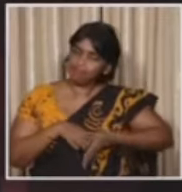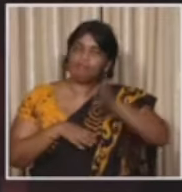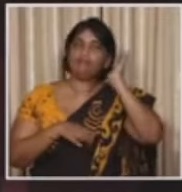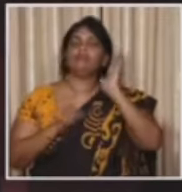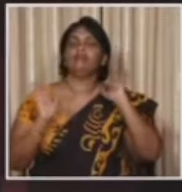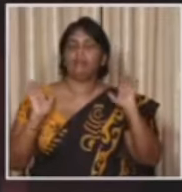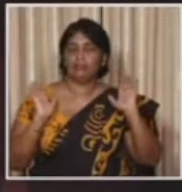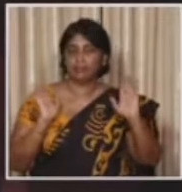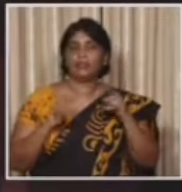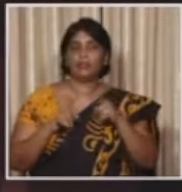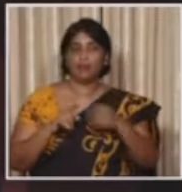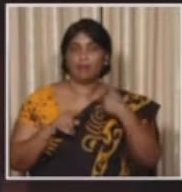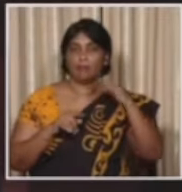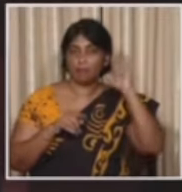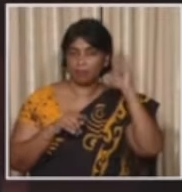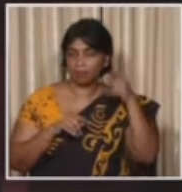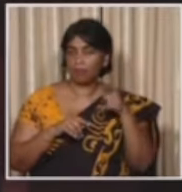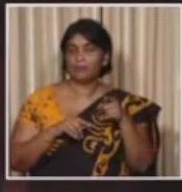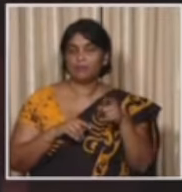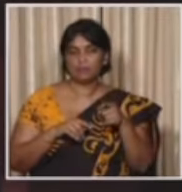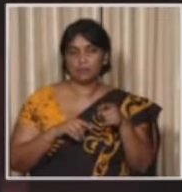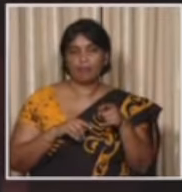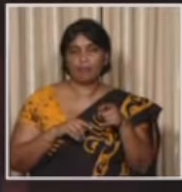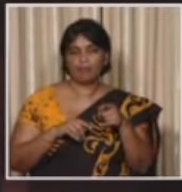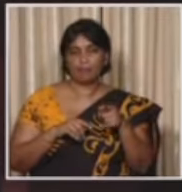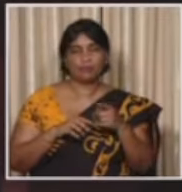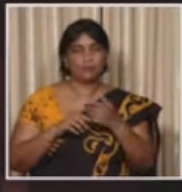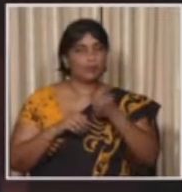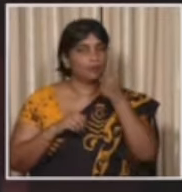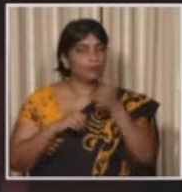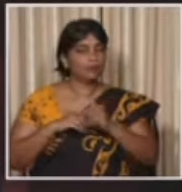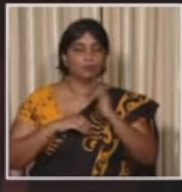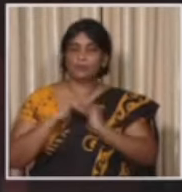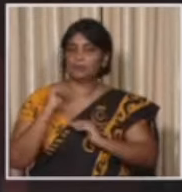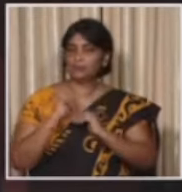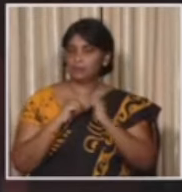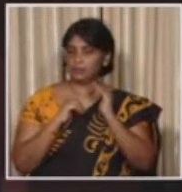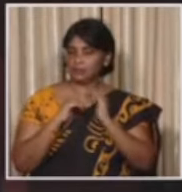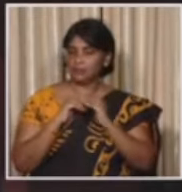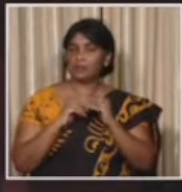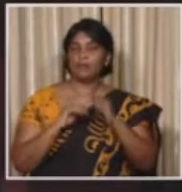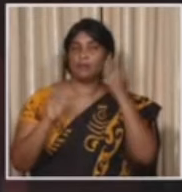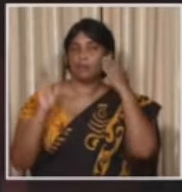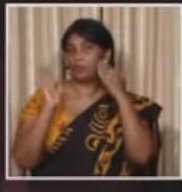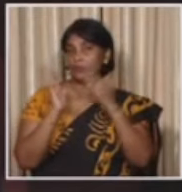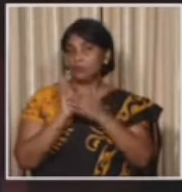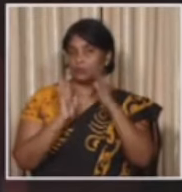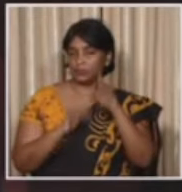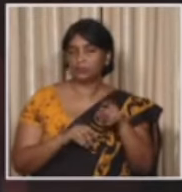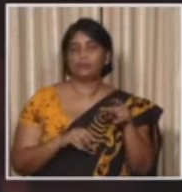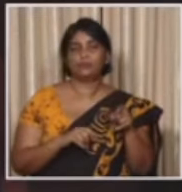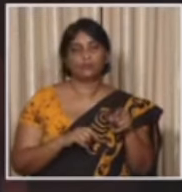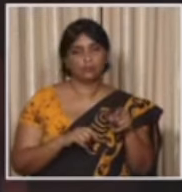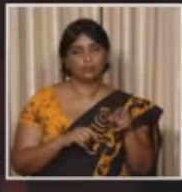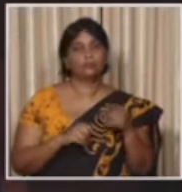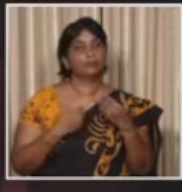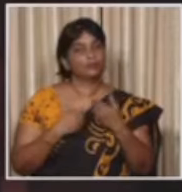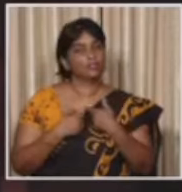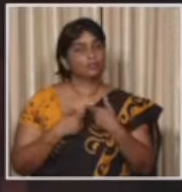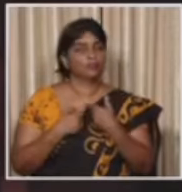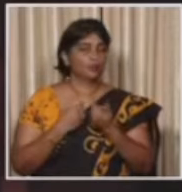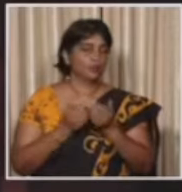මේ විශිෂ්ටින්ගේ ඒ වැදගත් ක්‍රියාවන්, ඒ වදන් තුල අපි